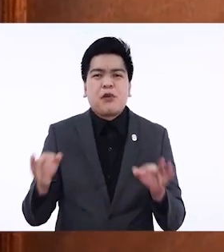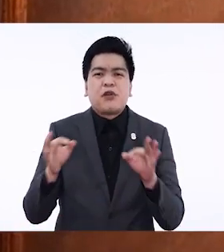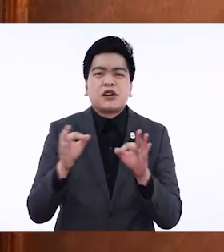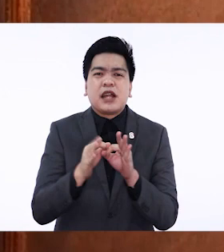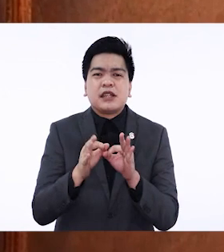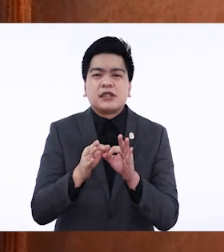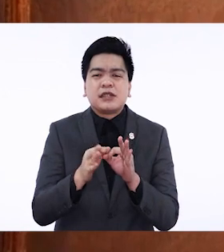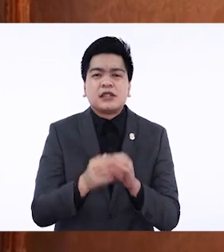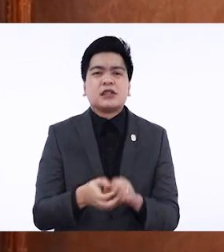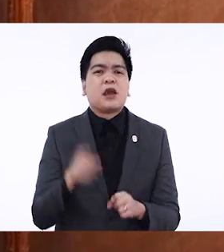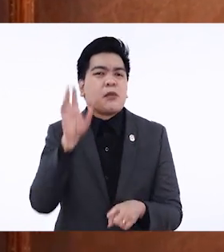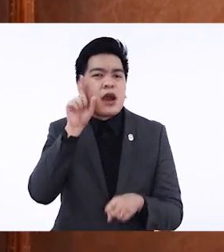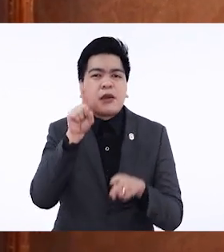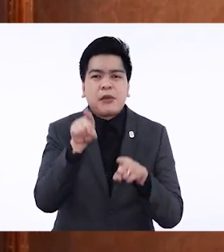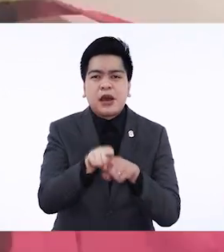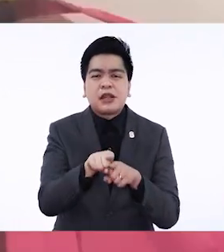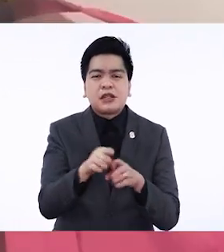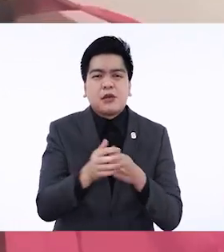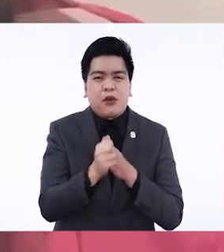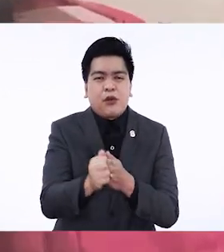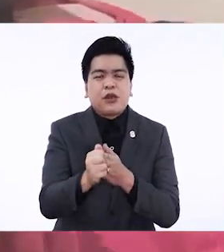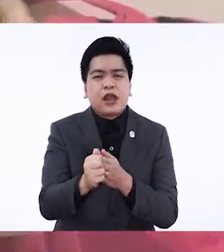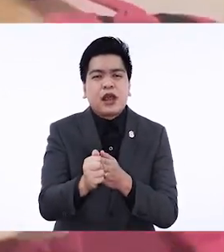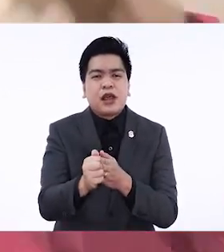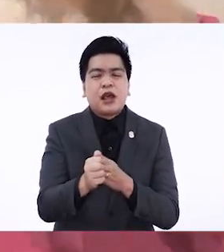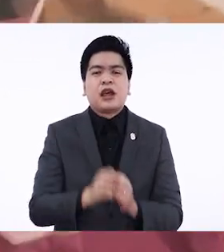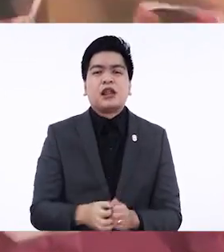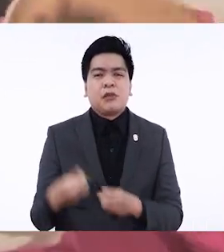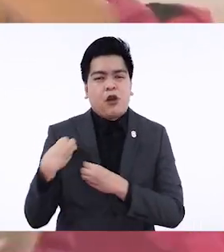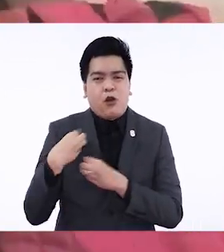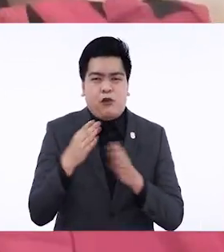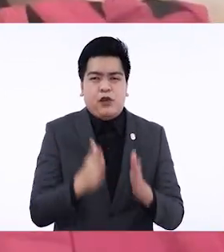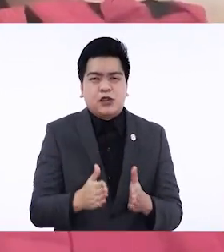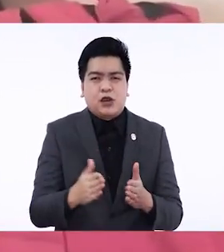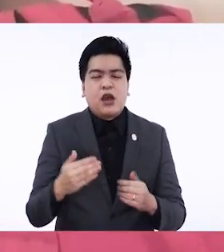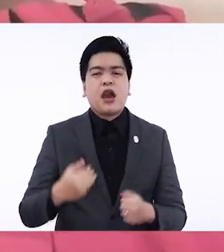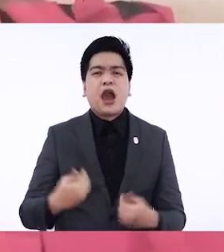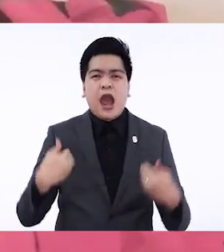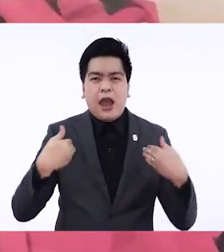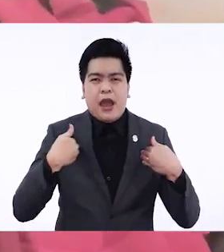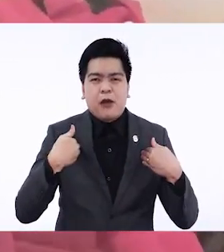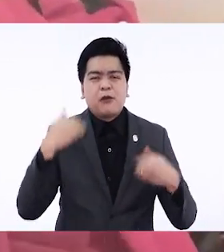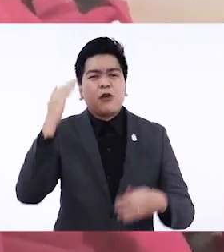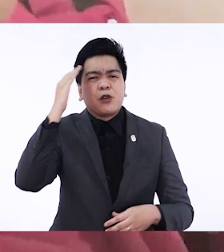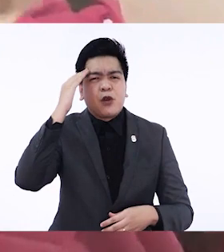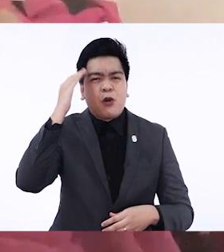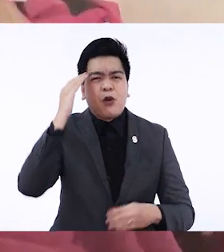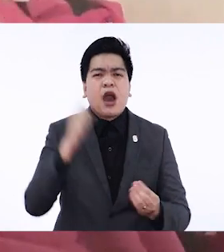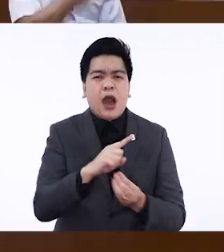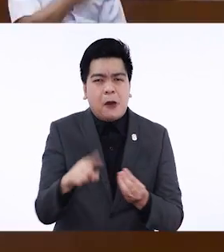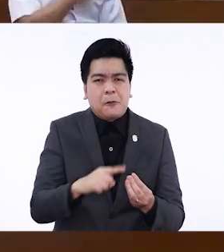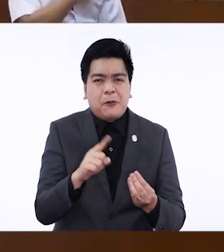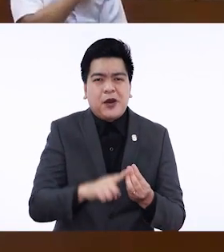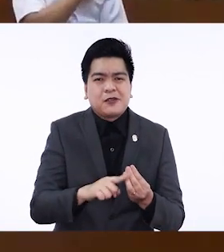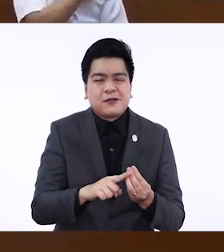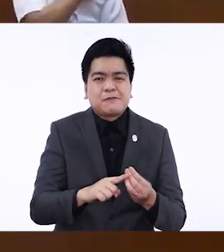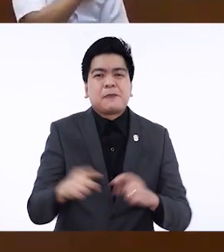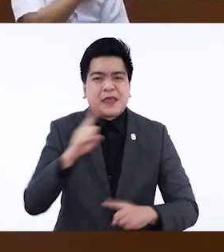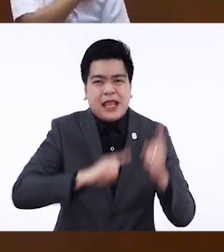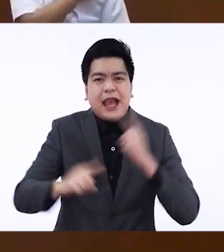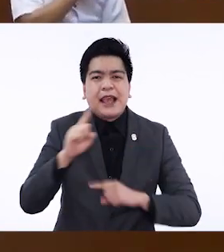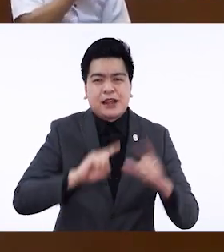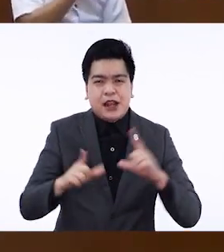kapatid sa pangunguna po ng mga may tungkulin sa lokal ay magkaroon po ng kabatiran ukol sa sign